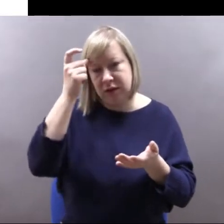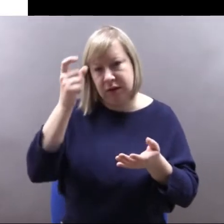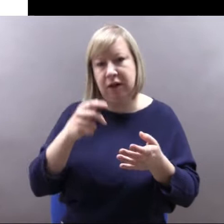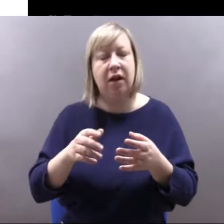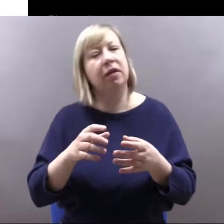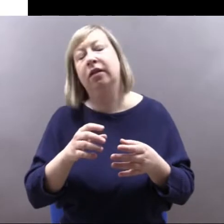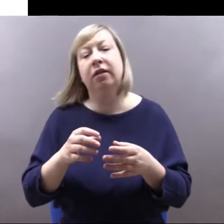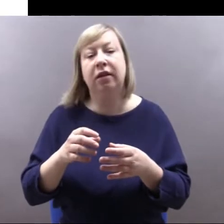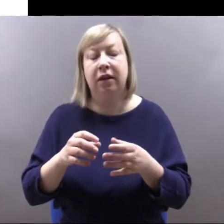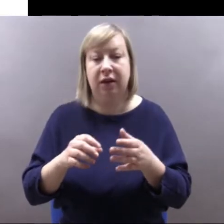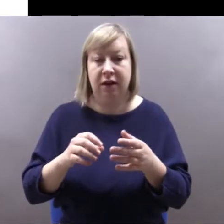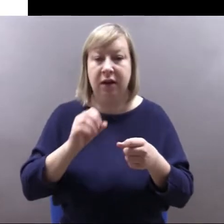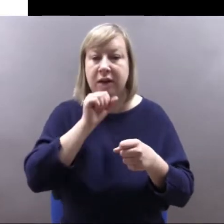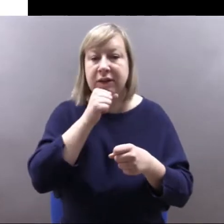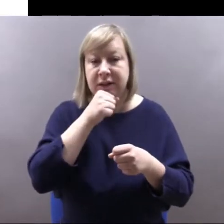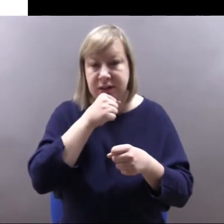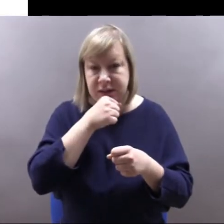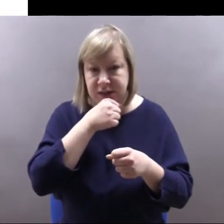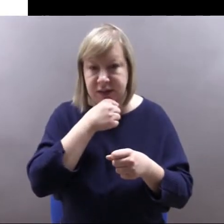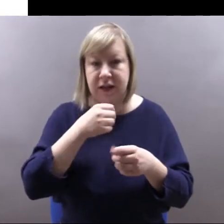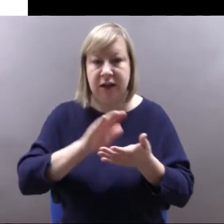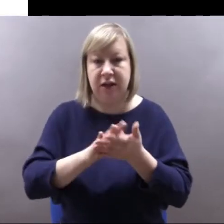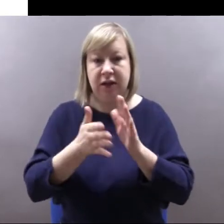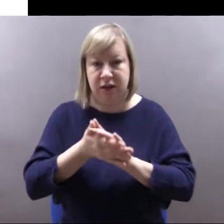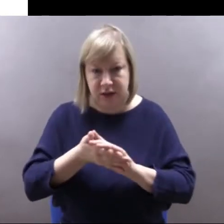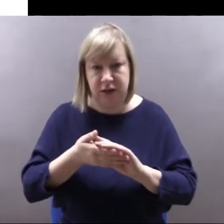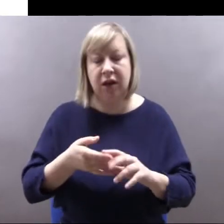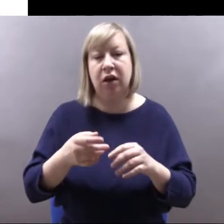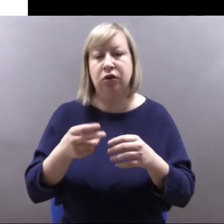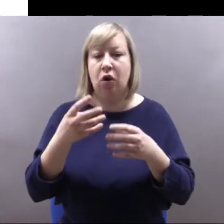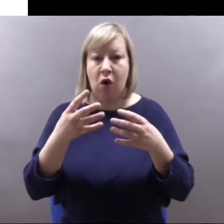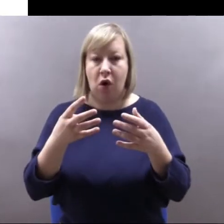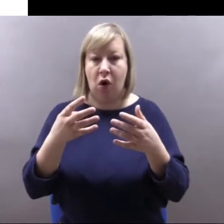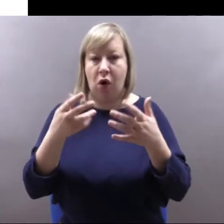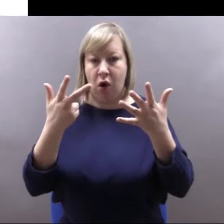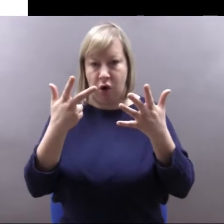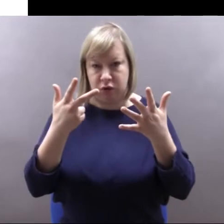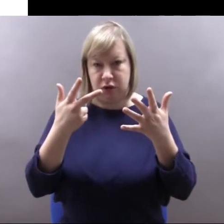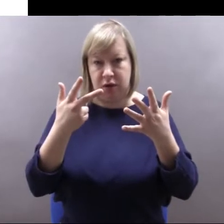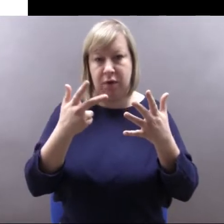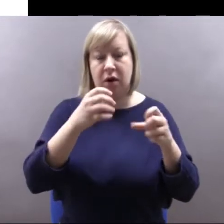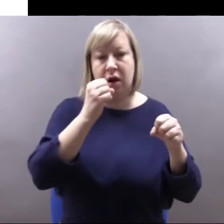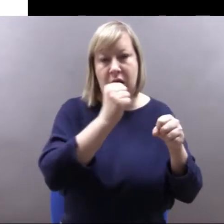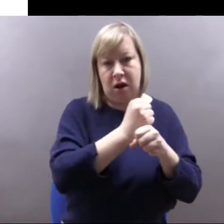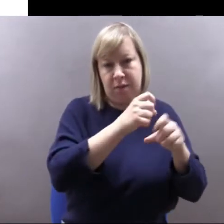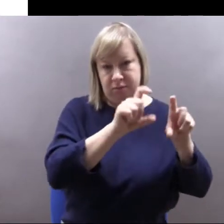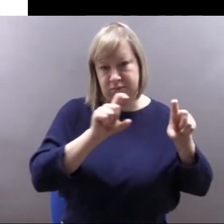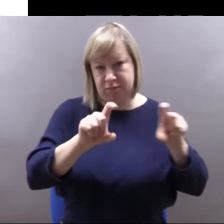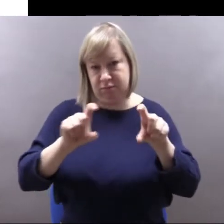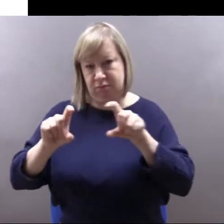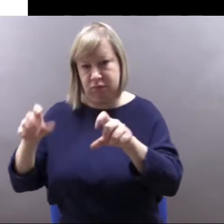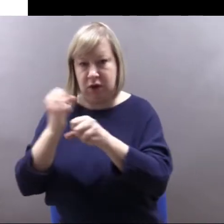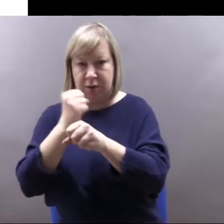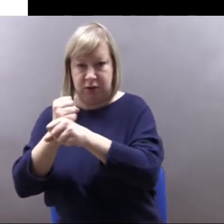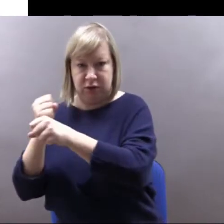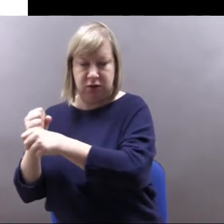Miasta. Natomiast po lewej stronie ta wąska uliczka to uliczka Nowomiejska prowadząca w stronę Nowego Miasta i